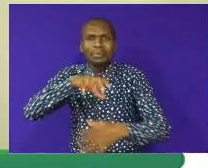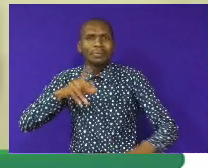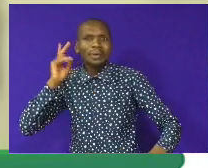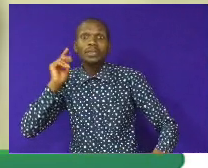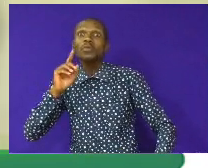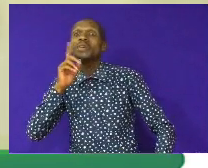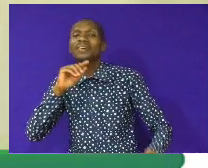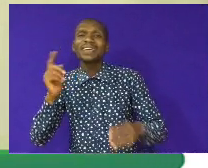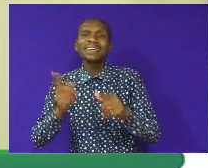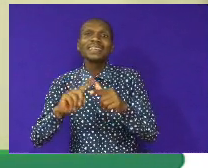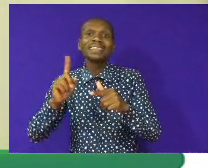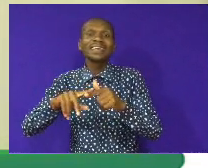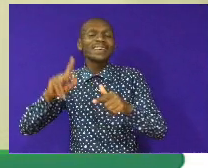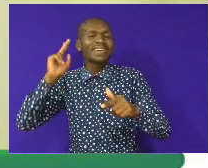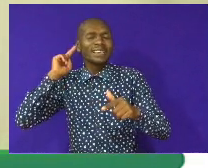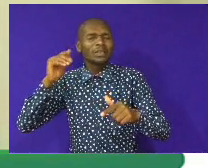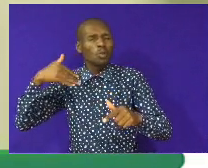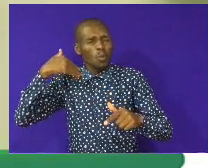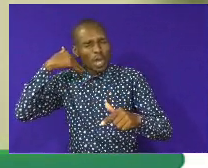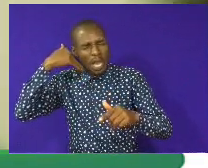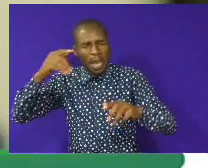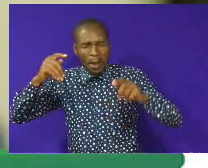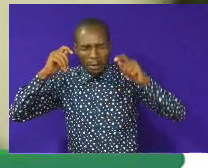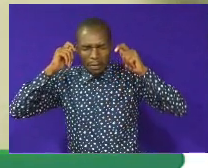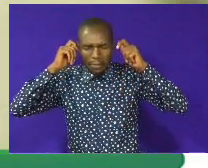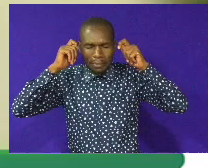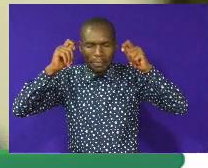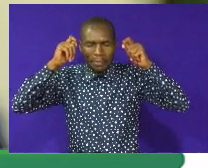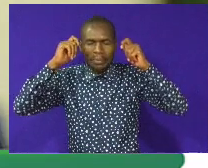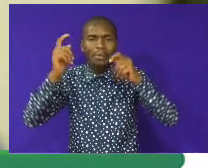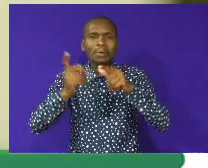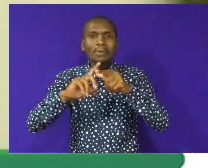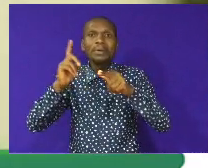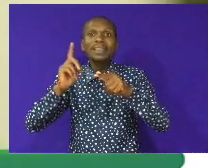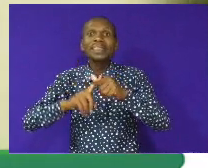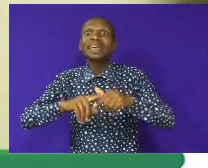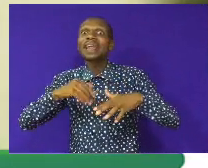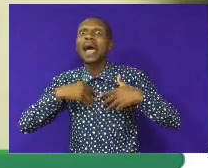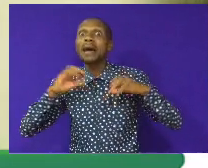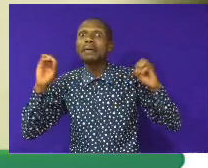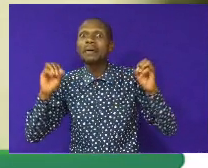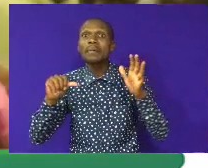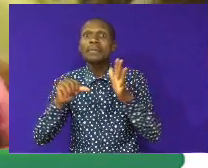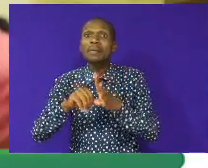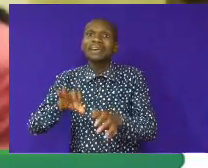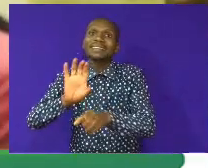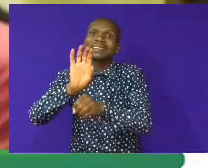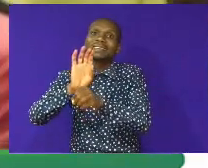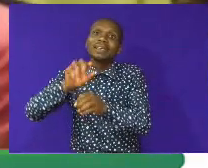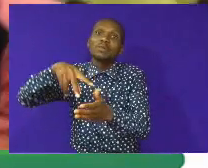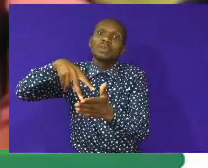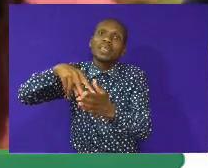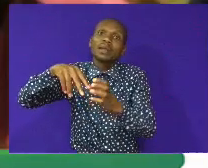yameisha na Kisii hatupendi maandamano kama wa Kisii kwa hivyo unapokuja Kisii hakuja kuwa na ghasia yote kama kanisa tumesimama vizuri.